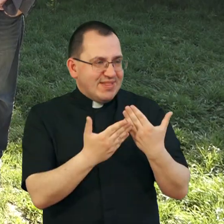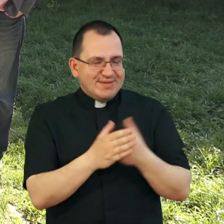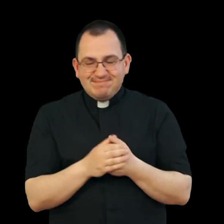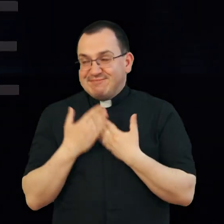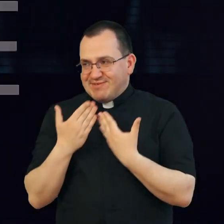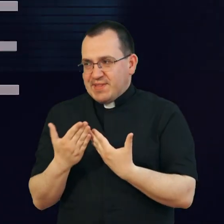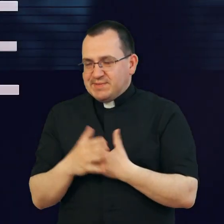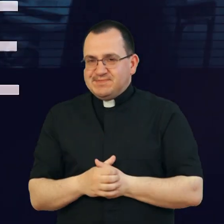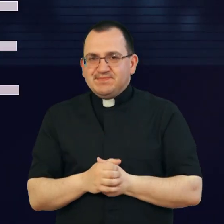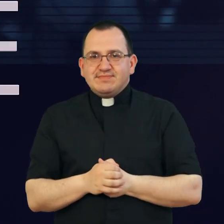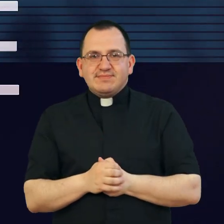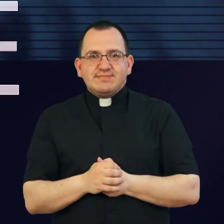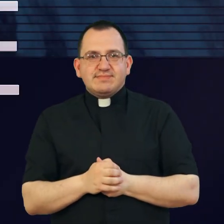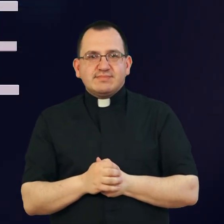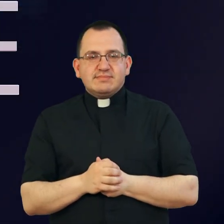vam.